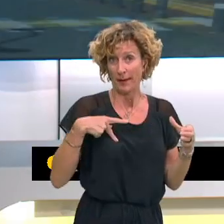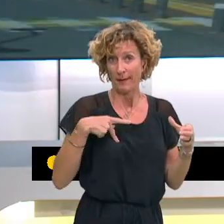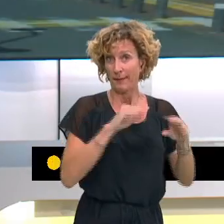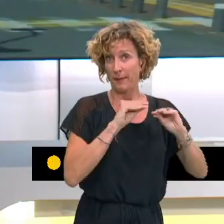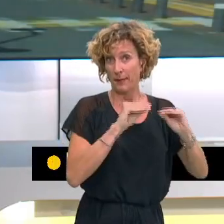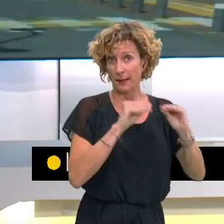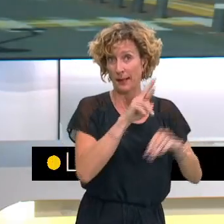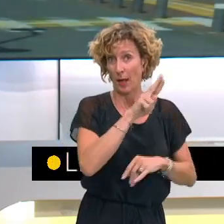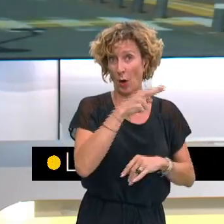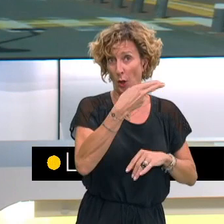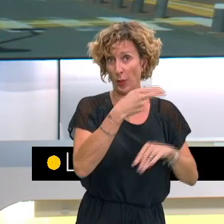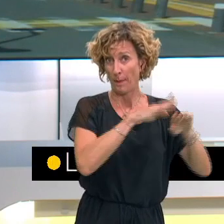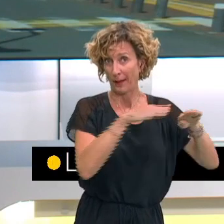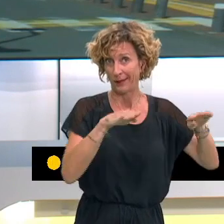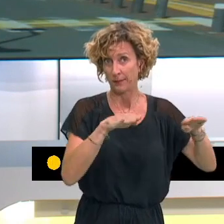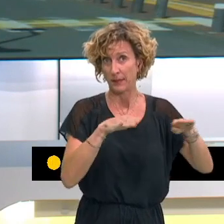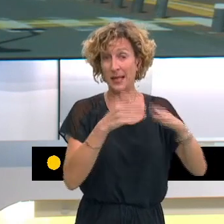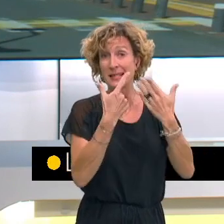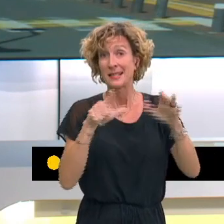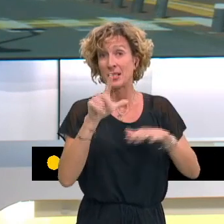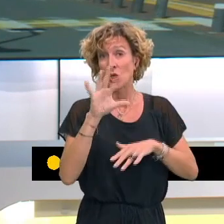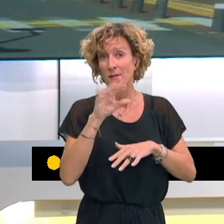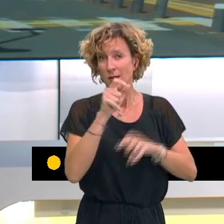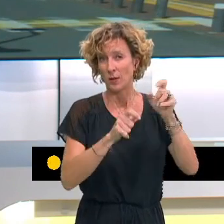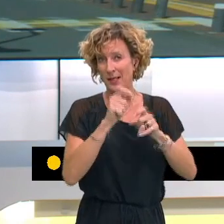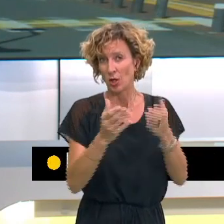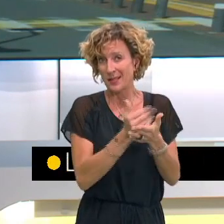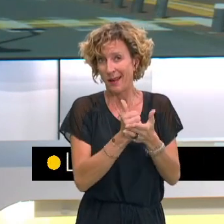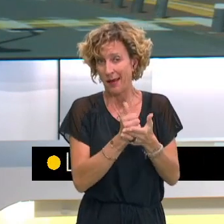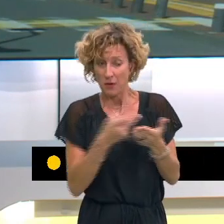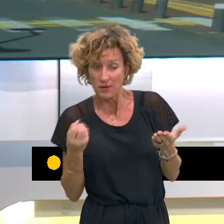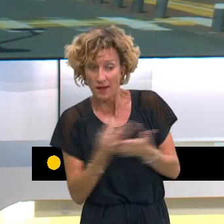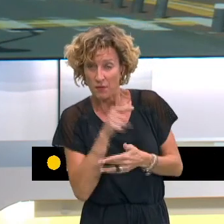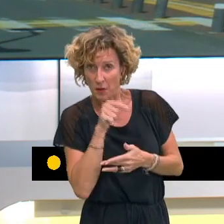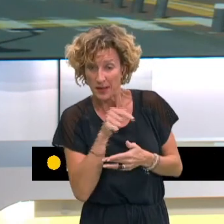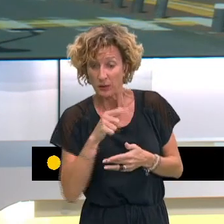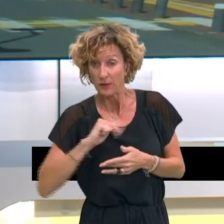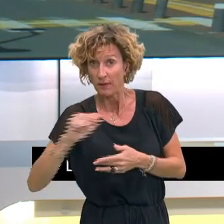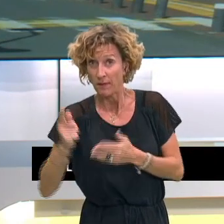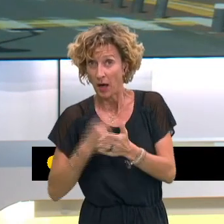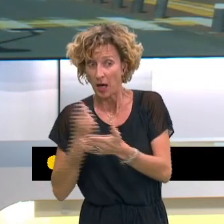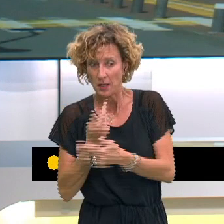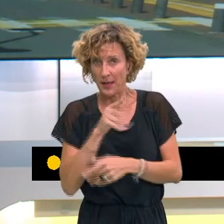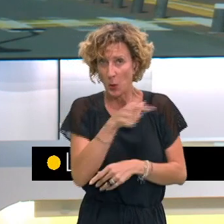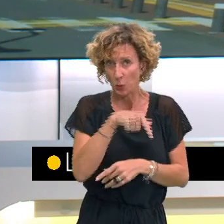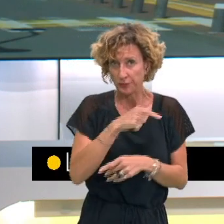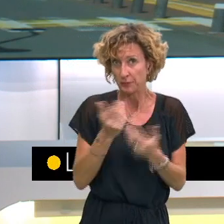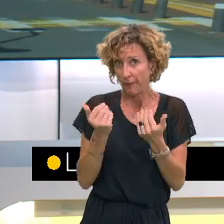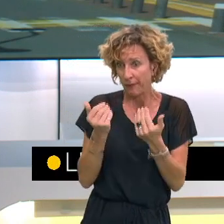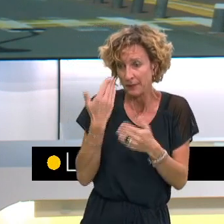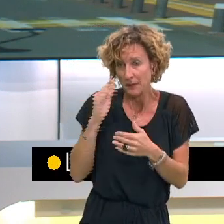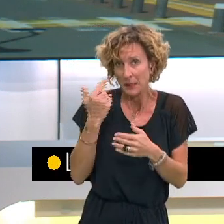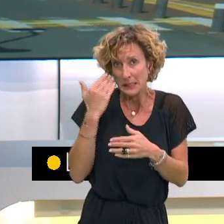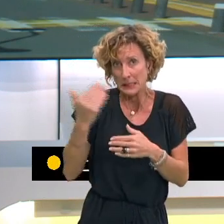Run Market. Les 750 salariés ont été informés d'une proposition de rachat et attendent toujours de savoir si leur emploi